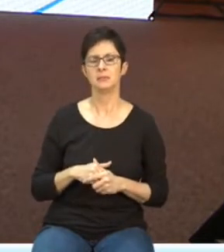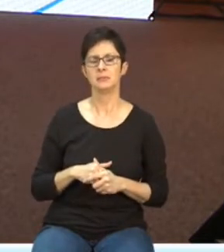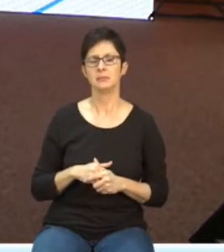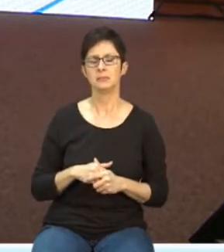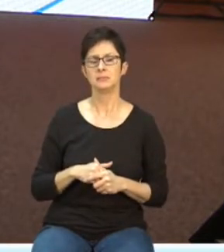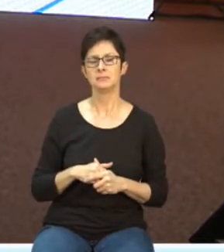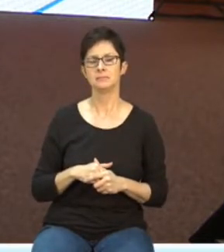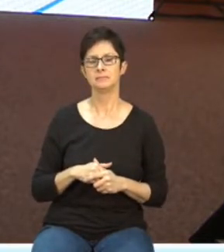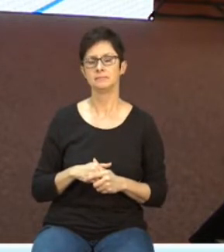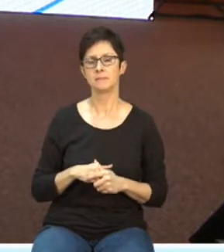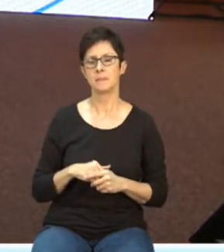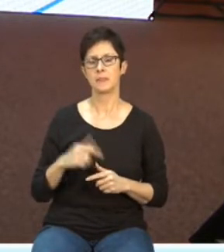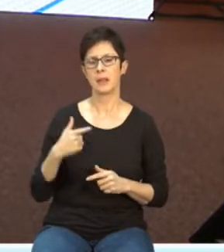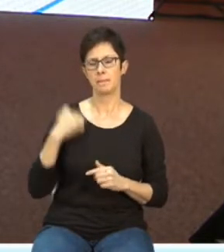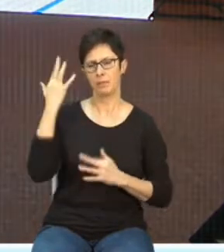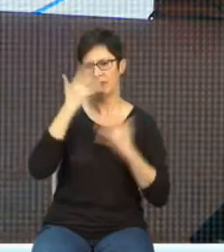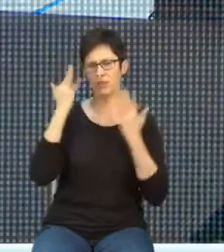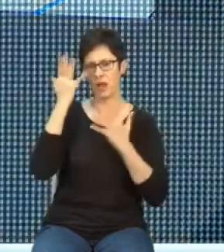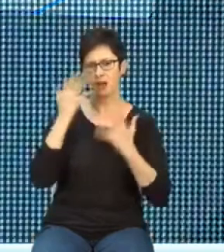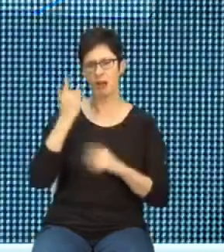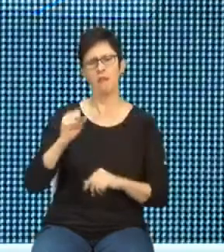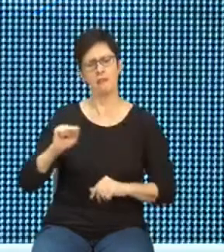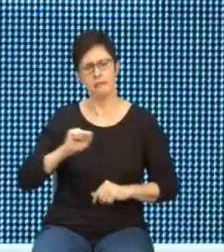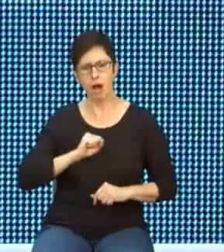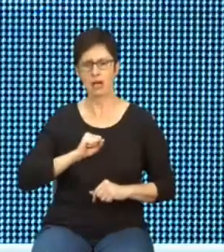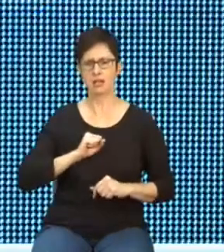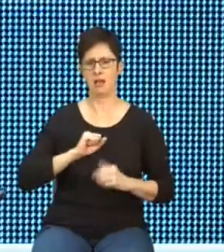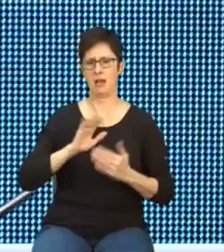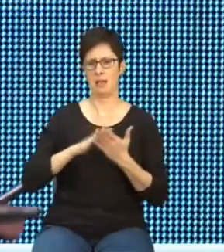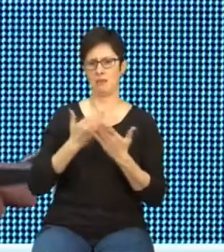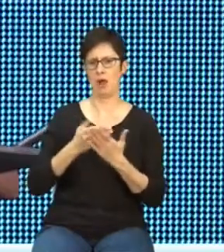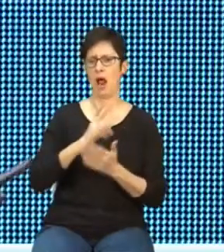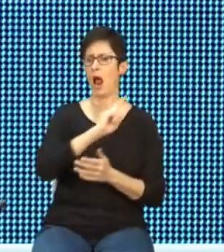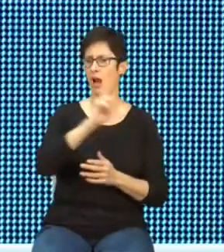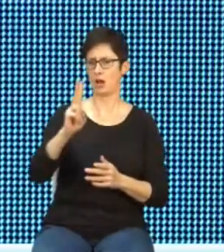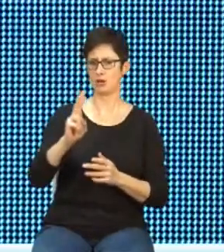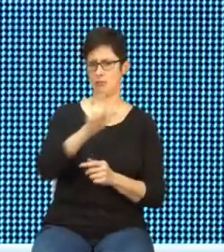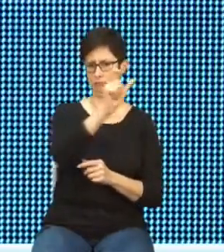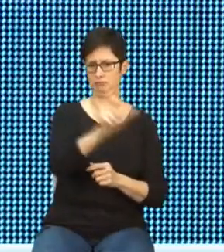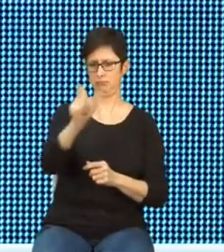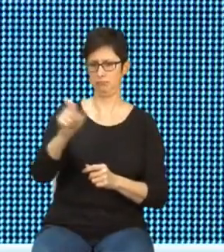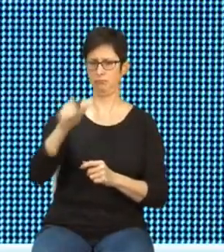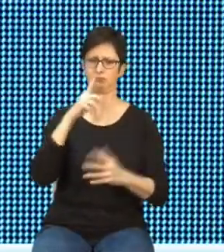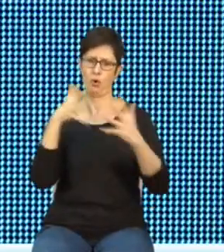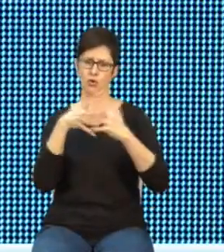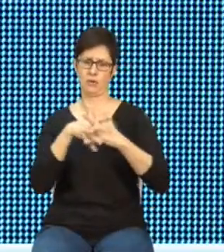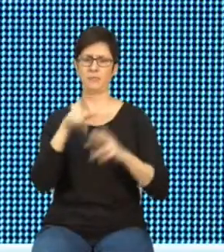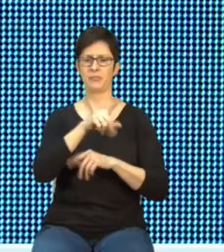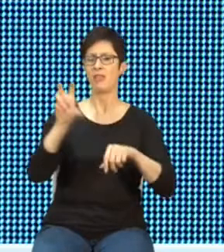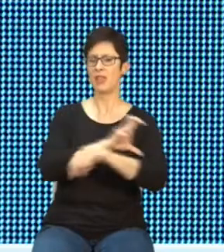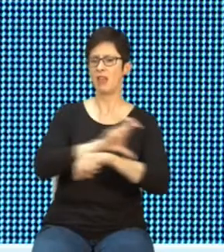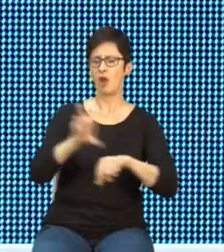natomiast Wydaje mi się że fajnie by było gdyby każdy z państwa ocenił technologia mobilna